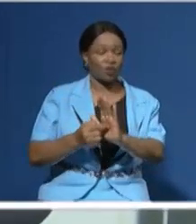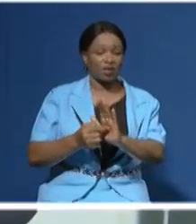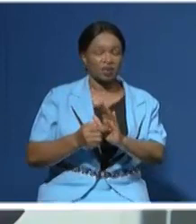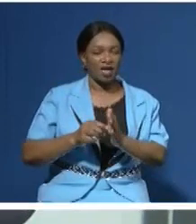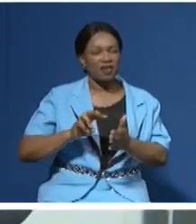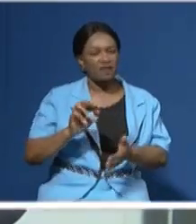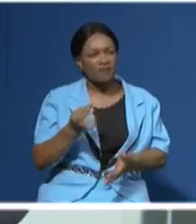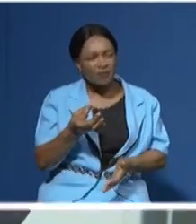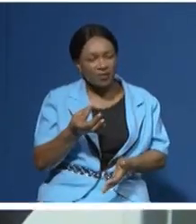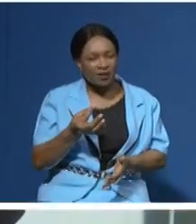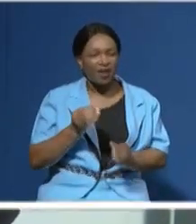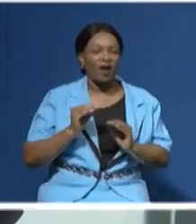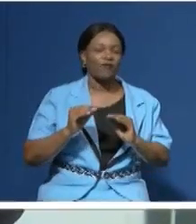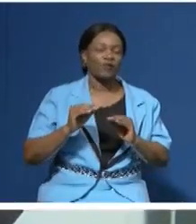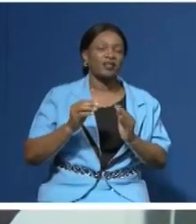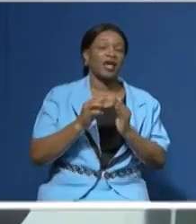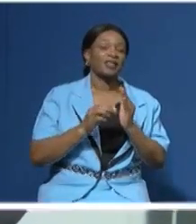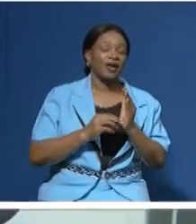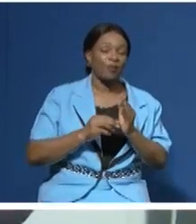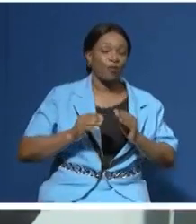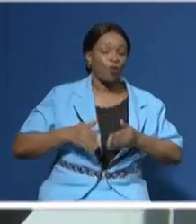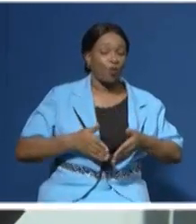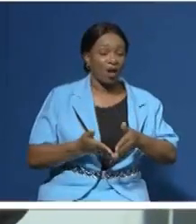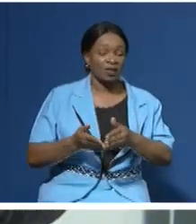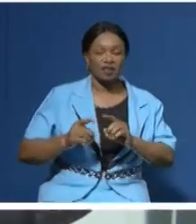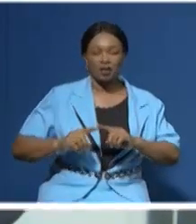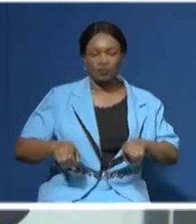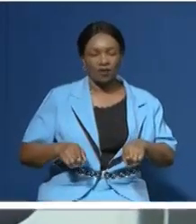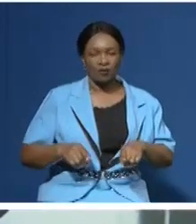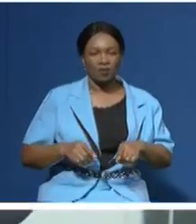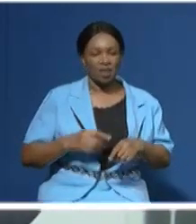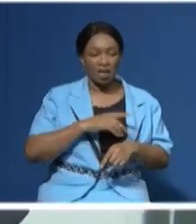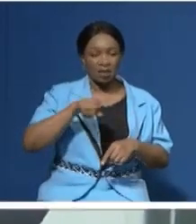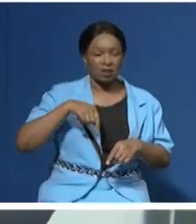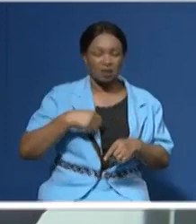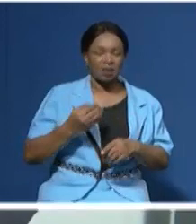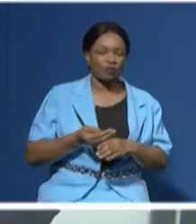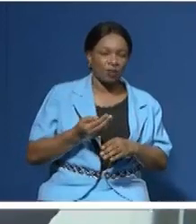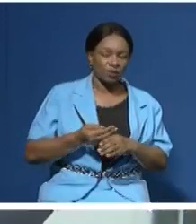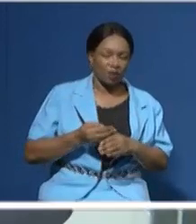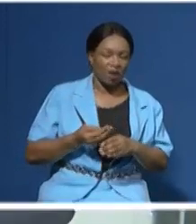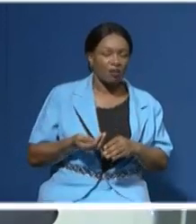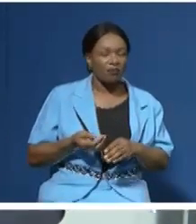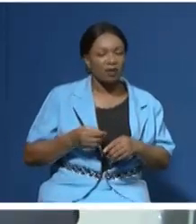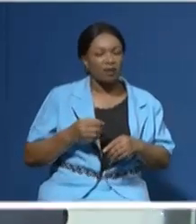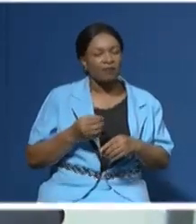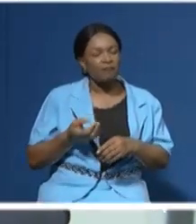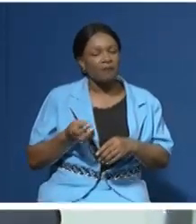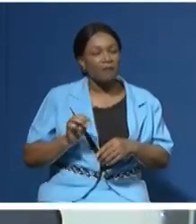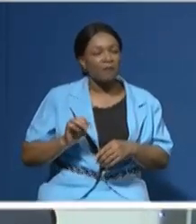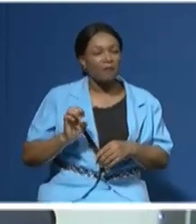anafundisha hesabu kwa njia ya tofauti na ile ambayo tumeizoea katika mitaala ya shule mbalimbali ambazo